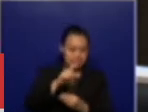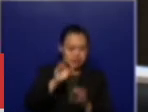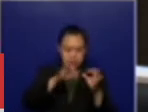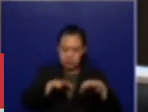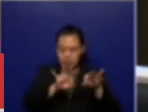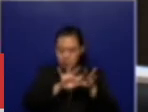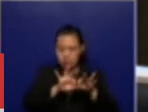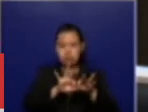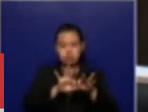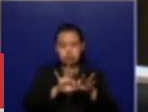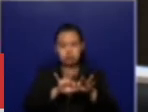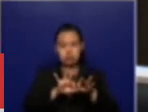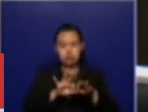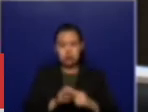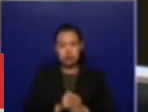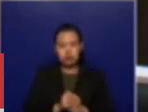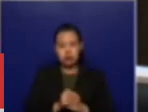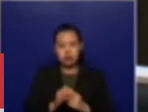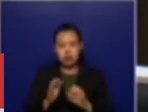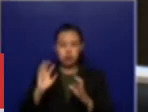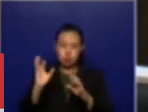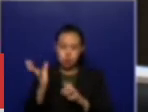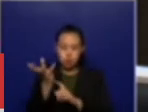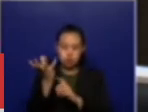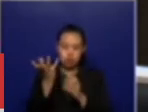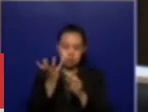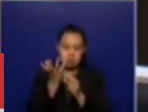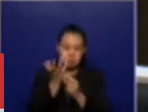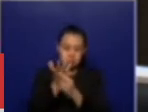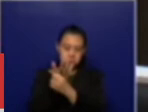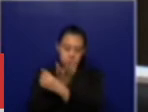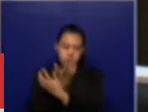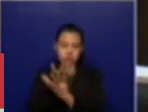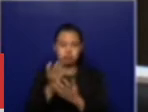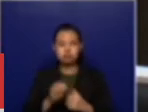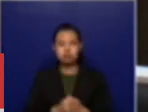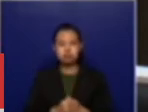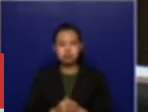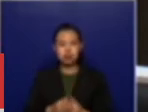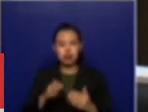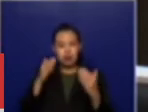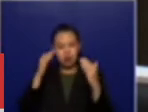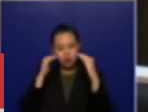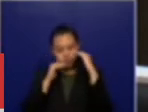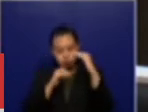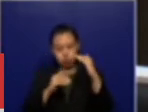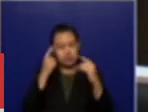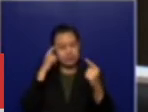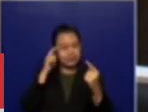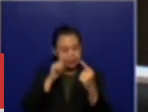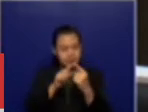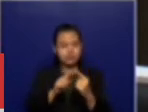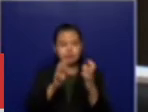างสายไหมทั้งหมดเขาดำรงความมุ่งหมายครับแต่การกำหนดยุทธศาสตร์ของประเทศไทย